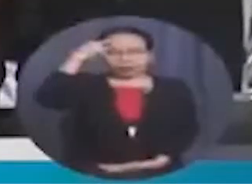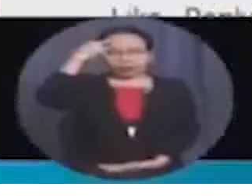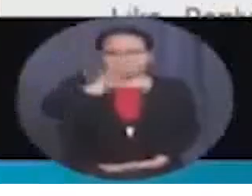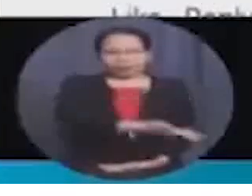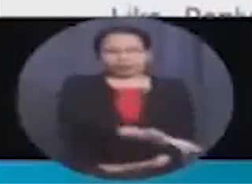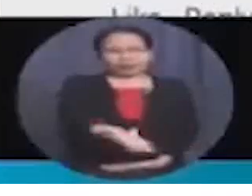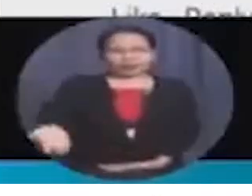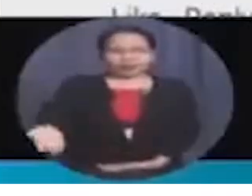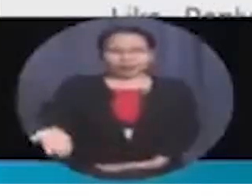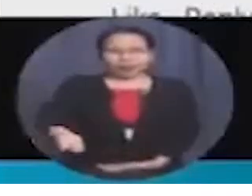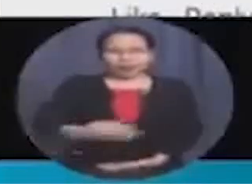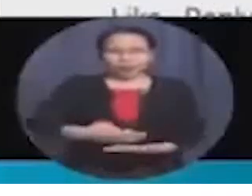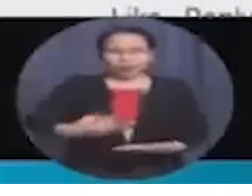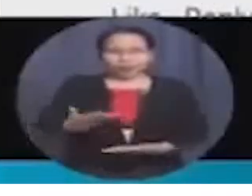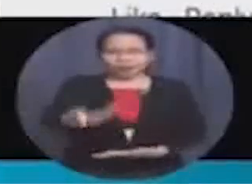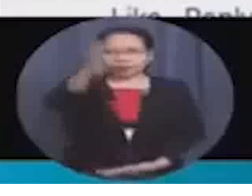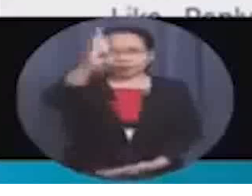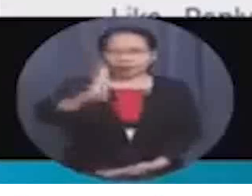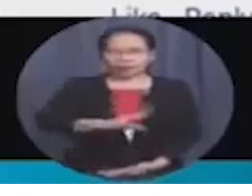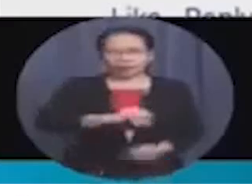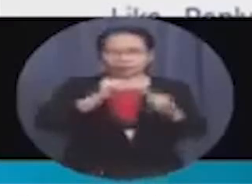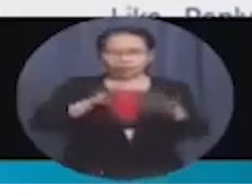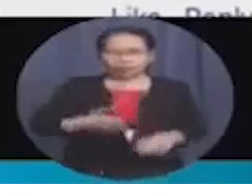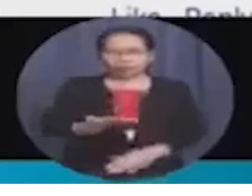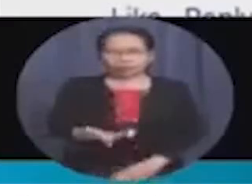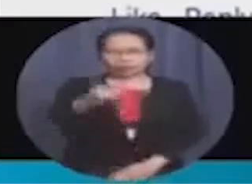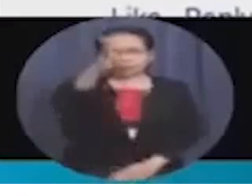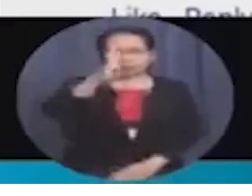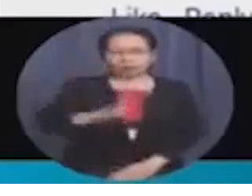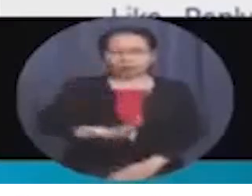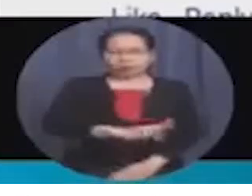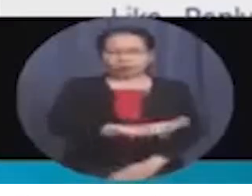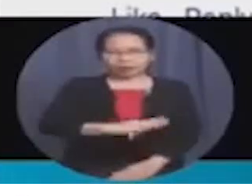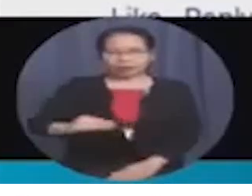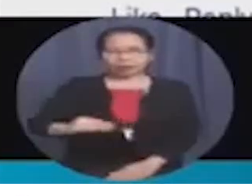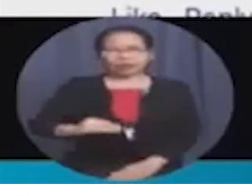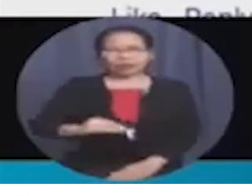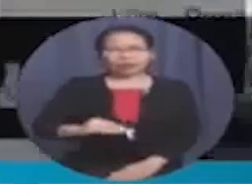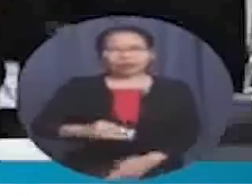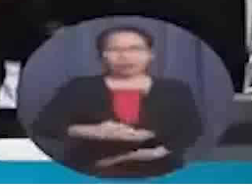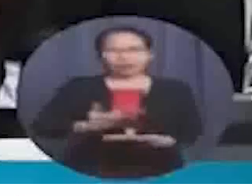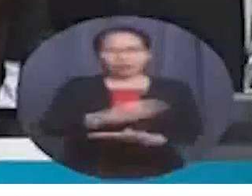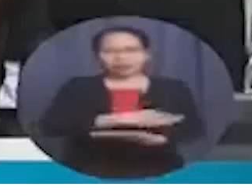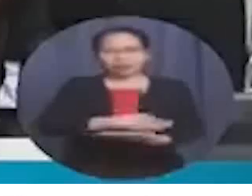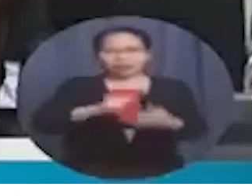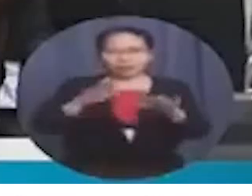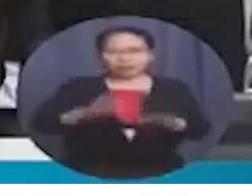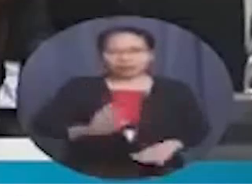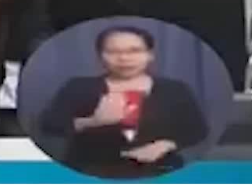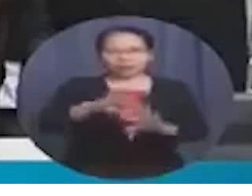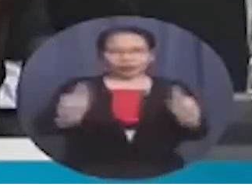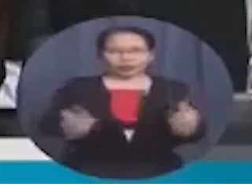Mag-isip-isip ka rin. Patawarin ka nawa ng Diyos at pagpalaing ka pati ang iyong pamilya. Okay. Sige, kapatid